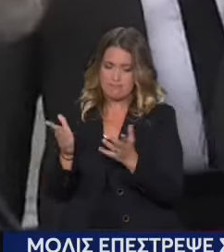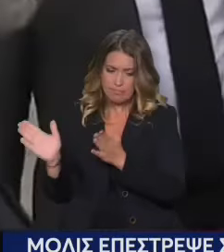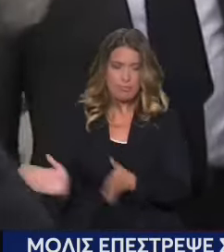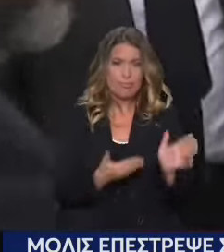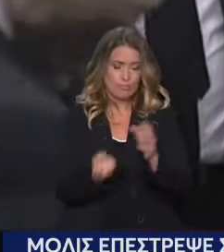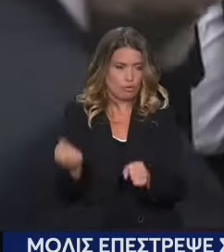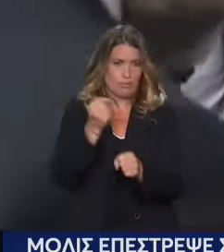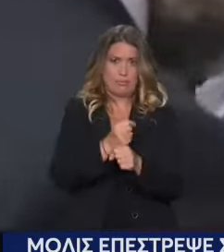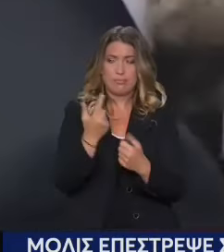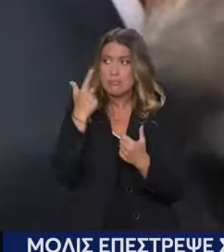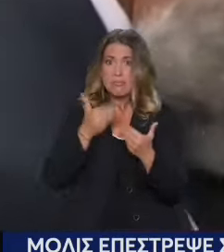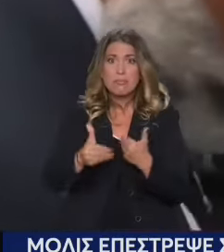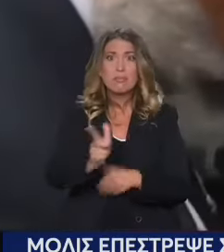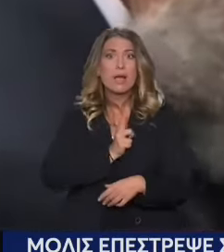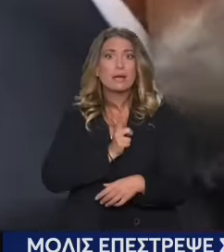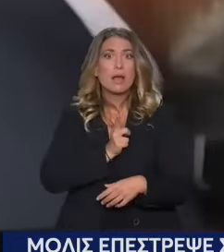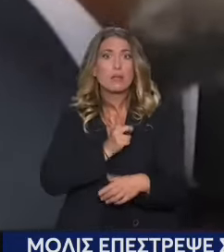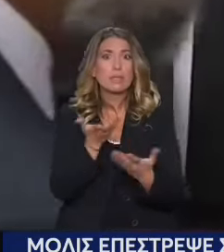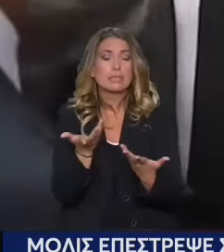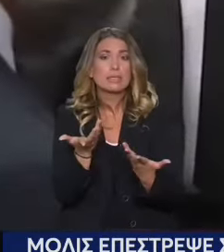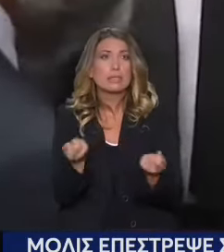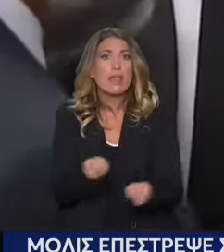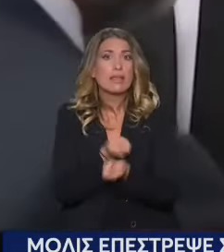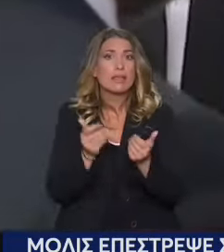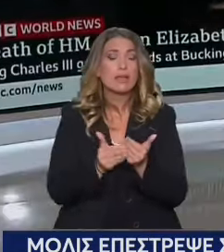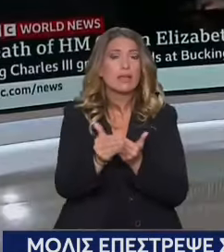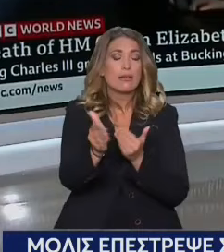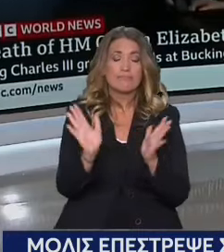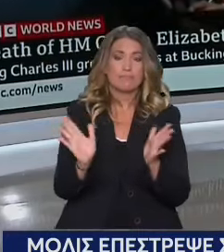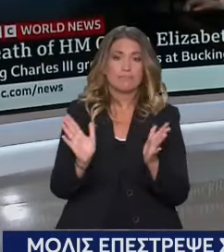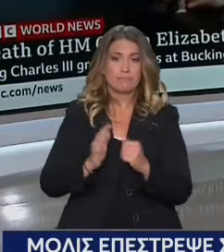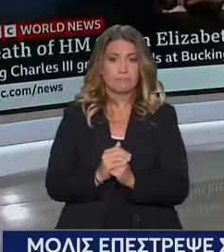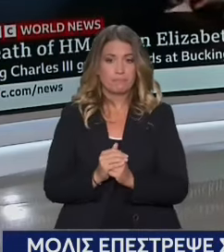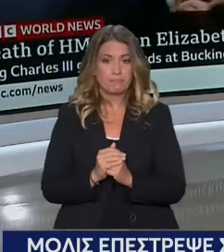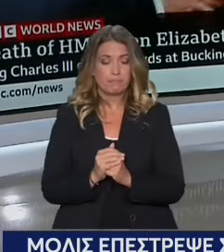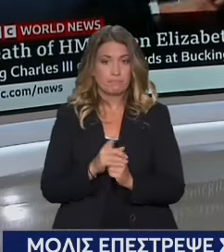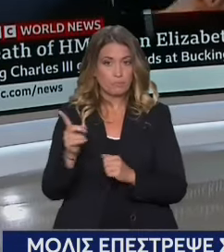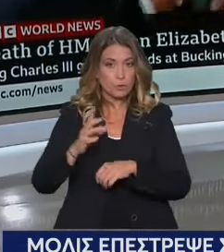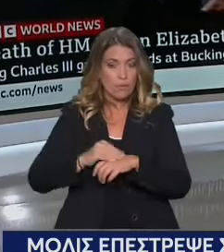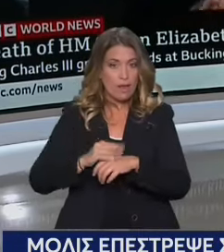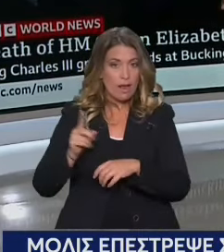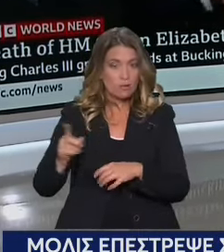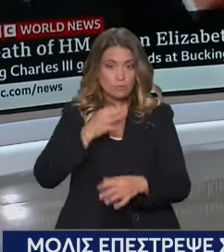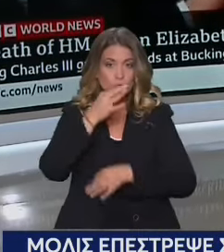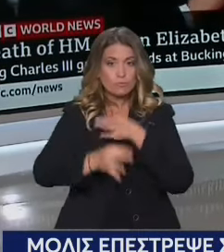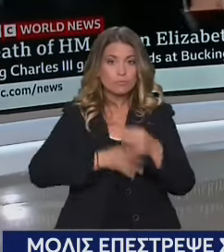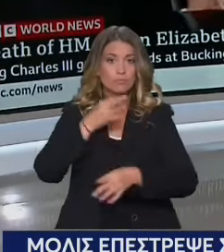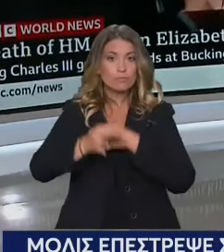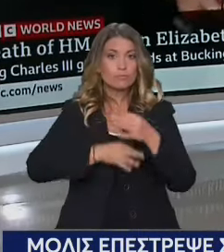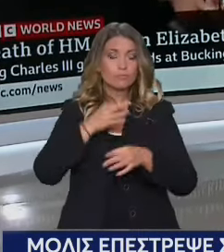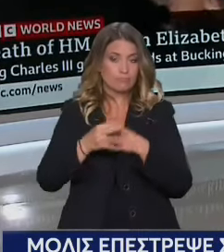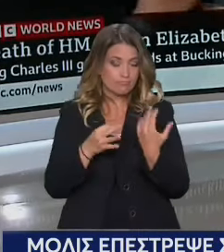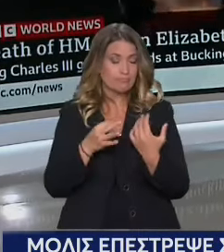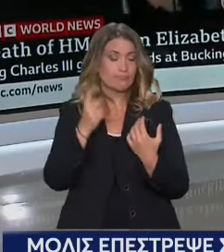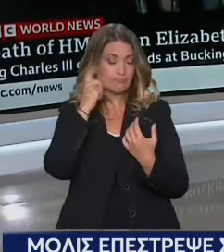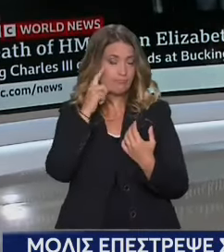ξέρουμε τι ακριβώς και είναι. Και είναι, κυρία Δόβα, και κάτι το οποίο νομίζω ότι το νιώθετε κι εσείς εκεί